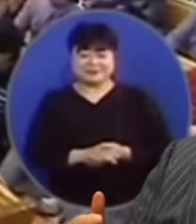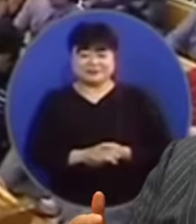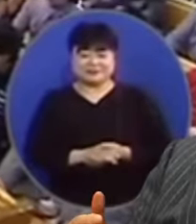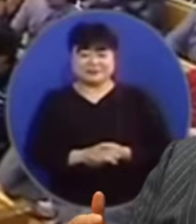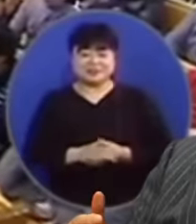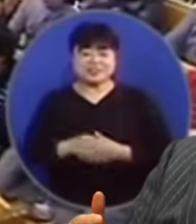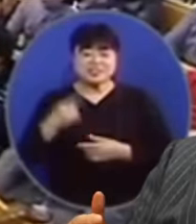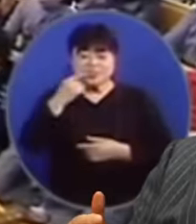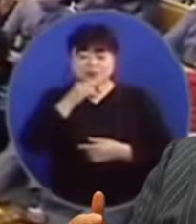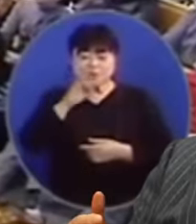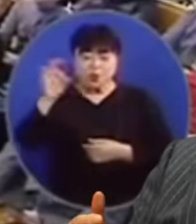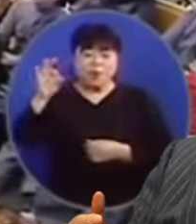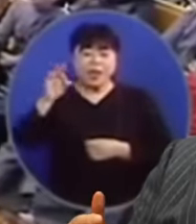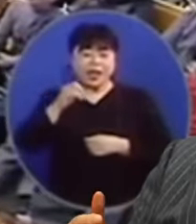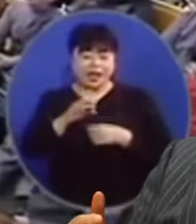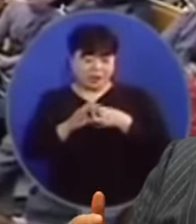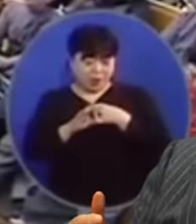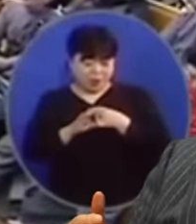입술로 고백하며